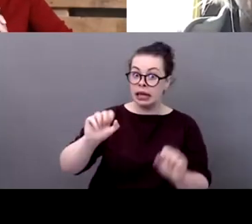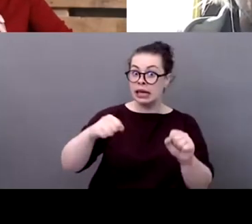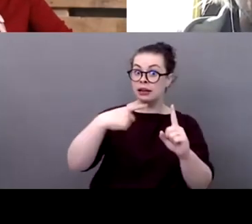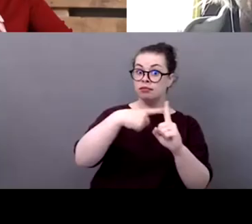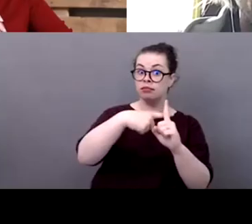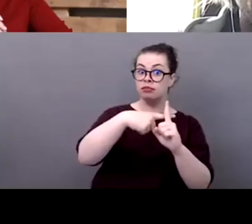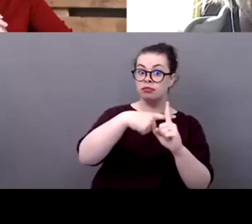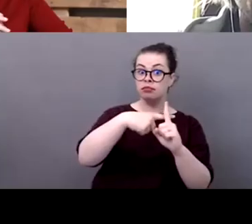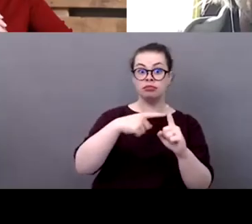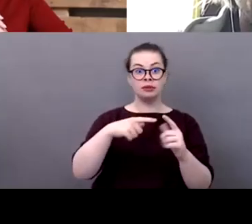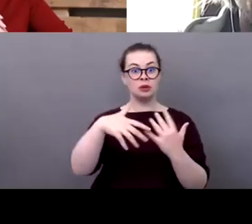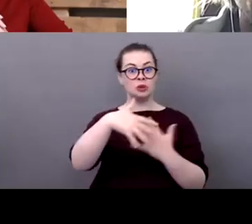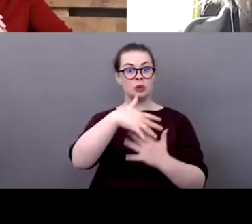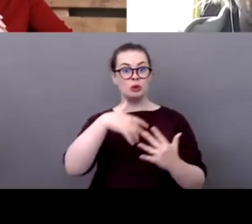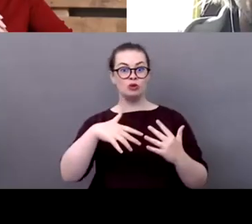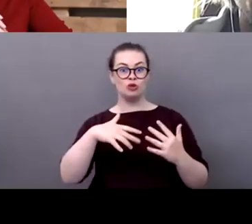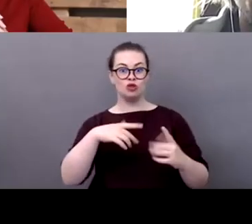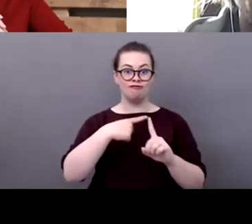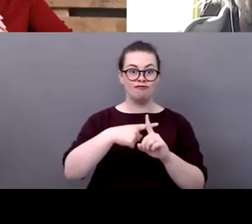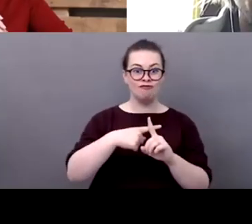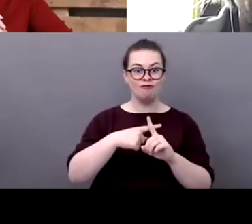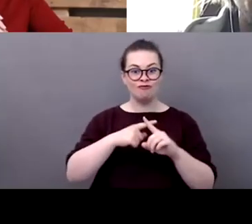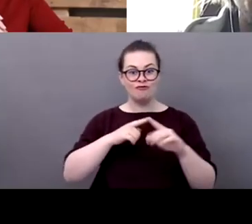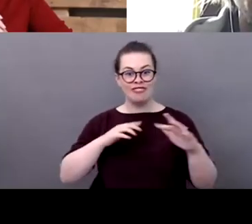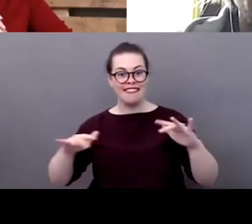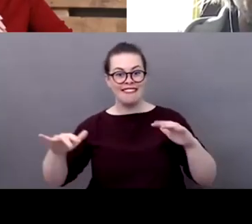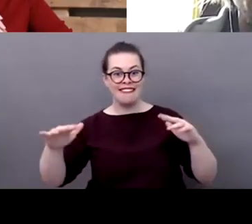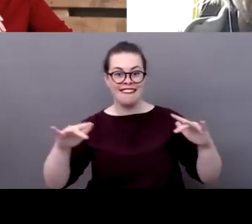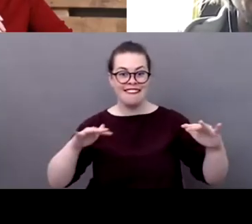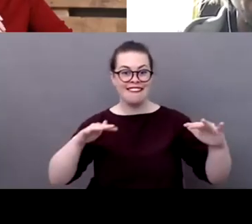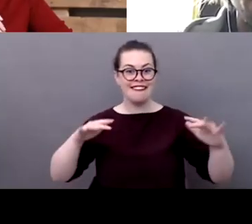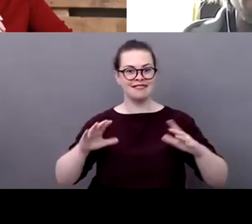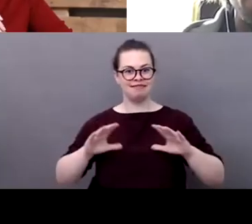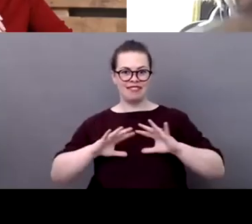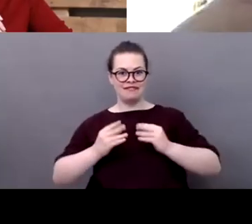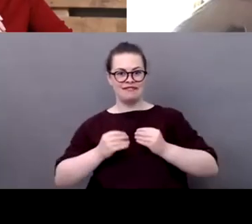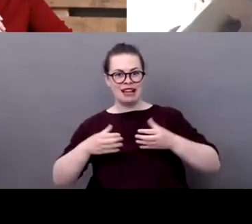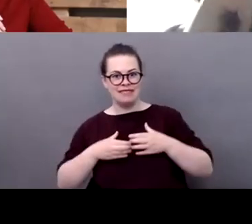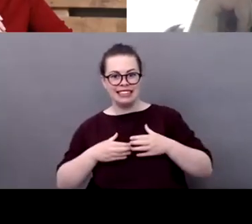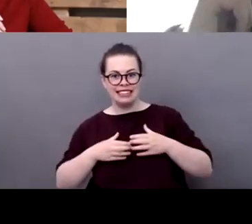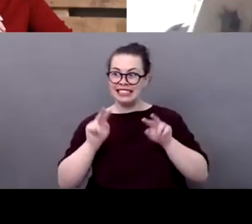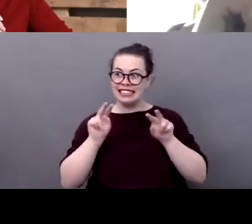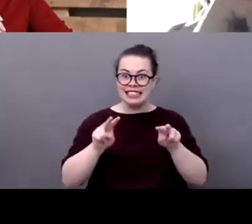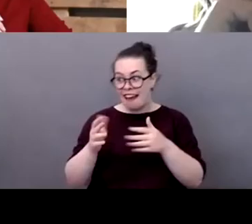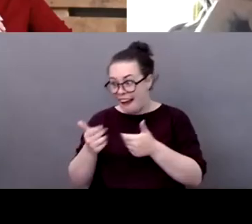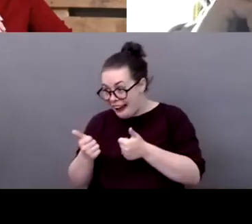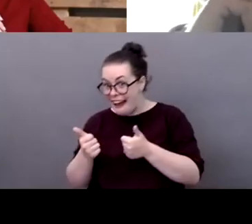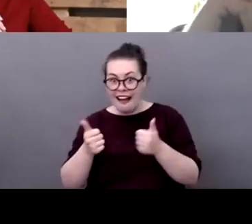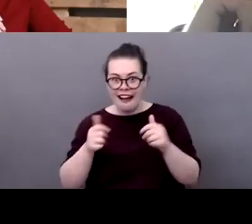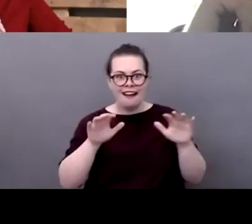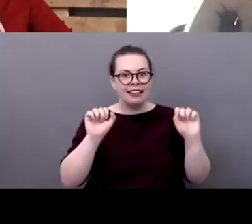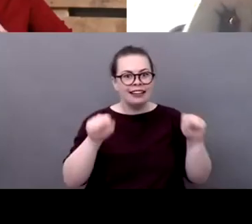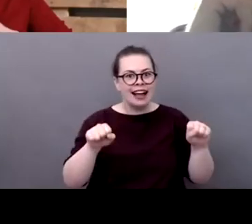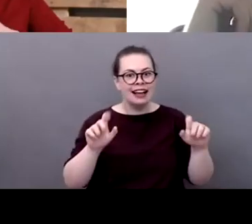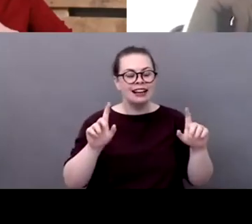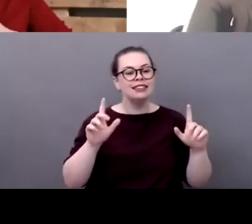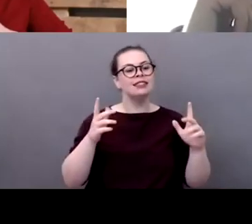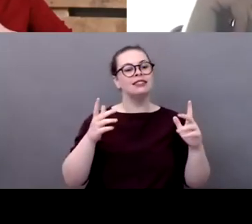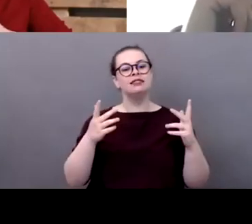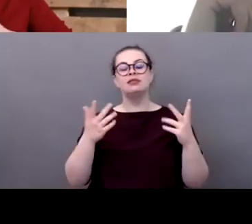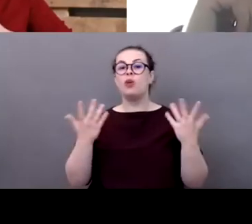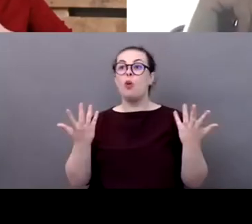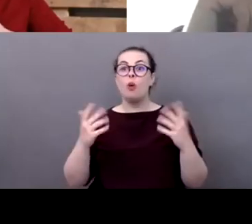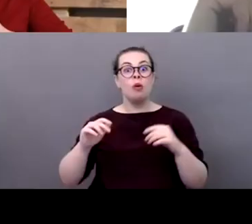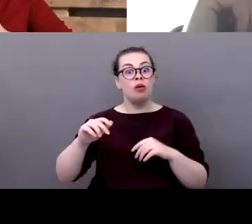partager. Je parlais du dépassement de soi, de la rencontre avec des gens qui viennent d'autres pays, voire d'autres continents. C'est